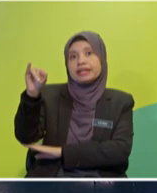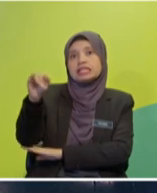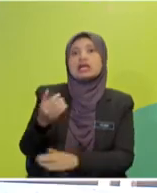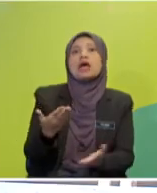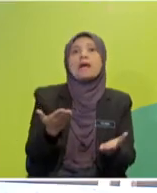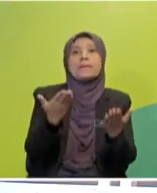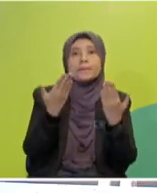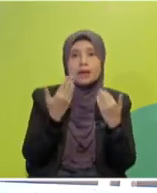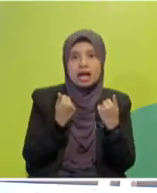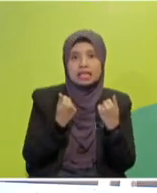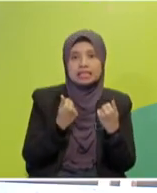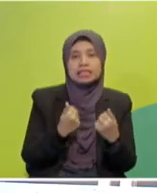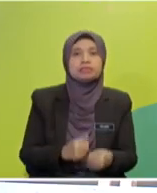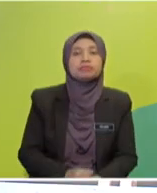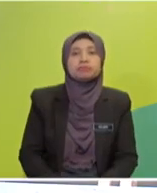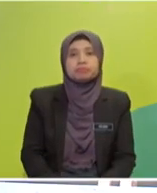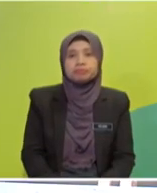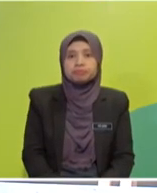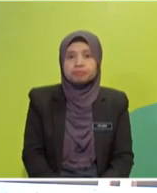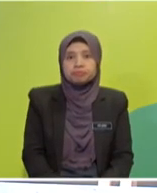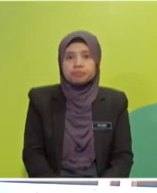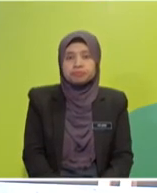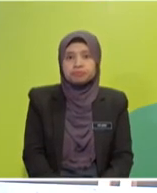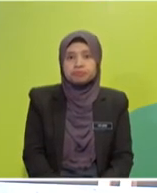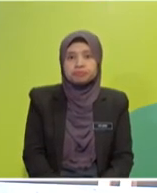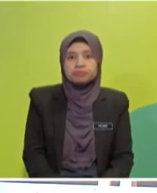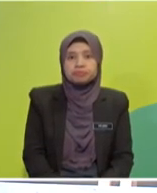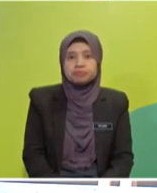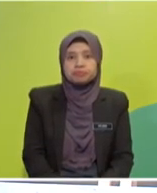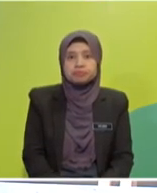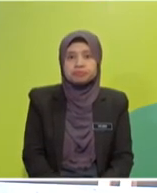cikgu. Mari. Kita dah eja tadi. Mari.